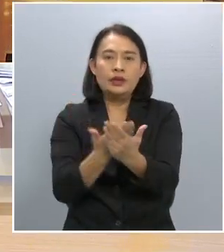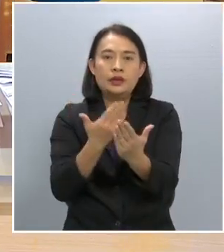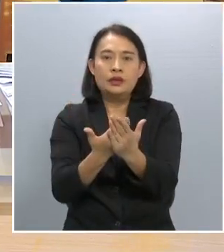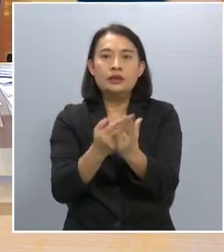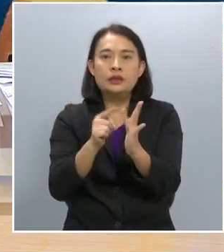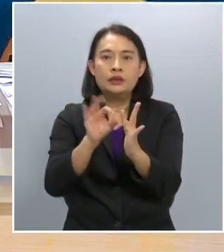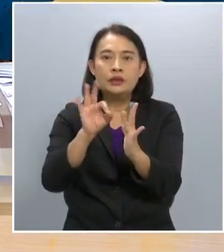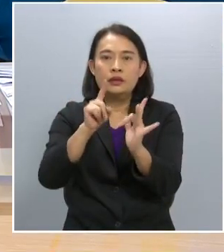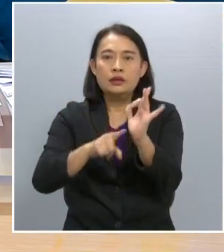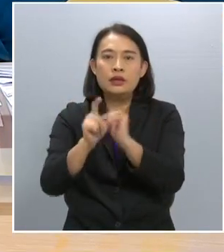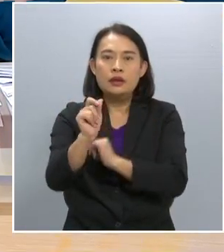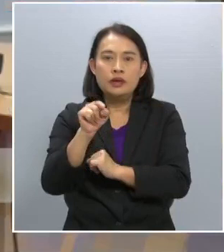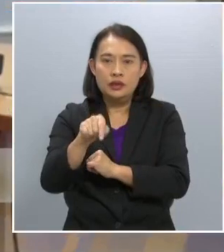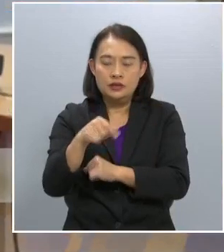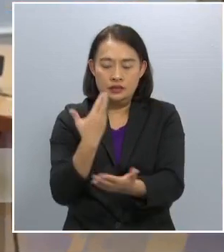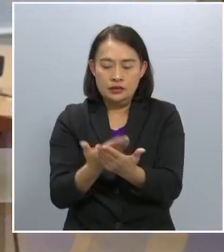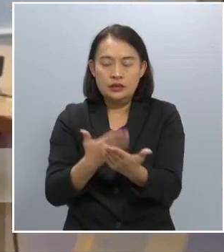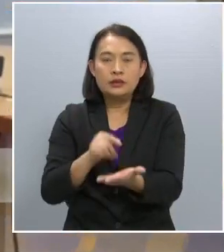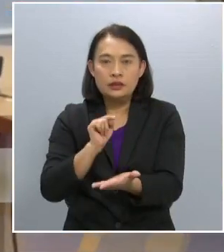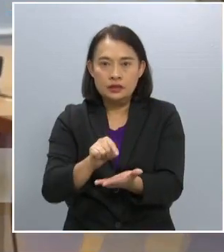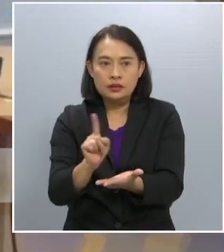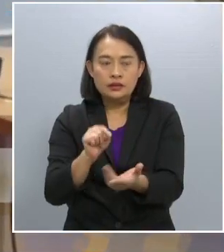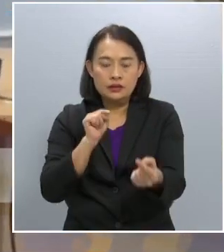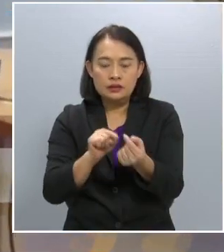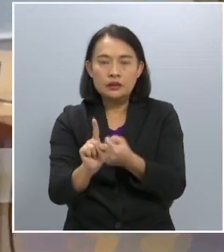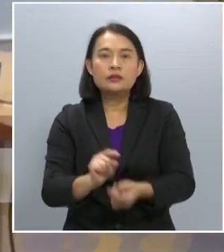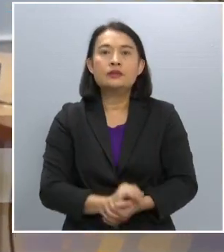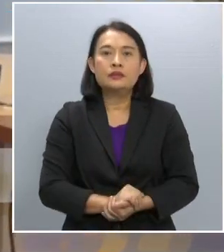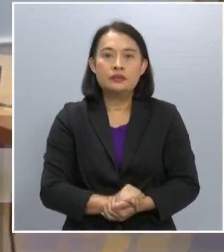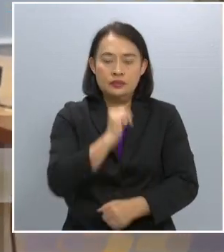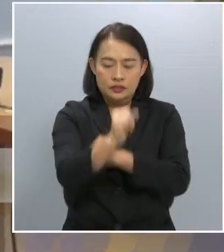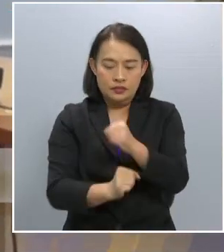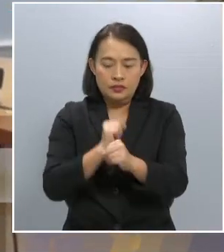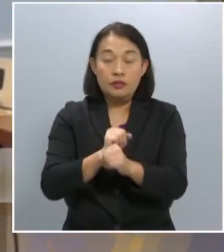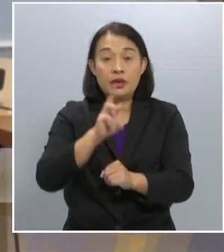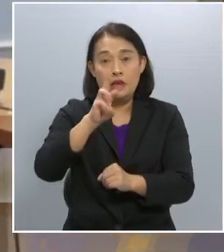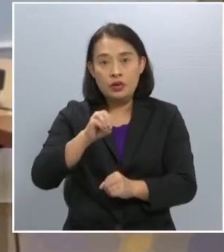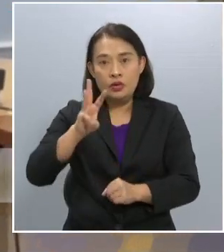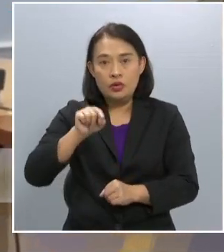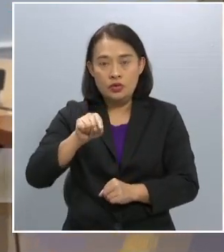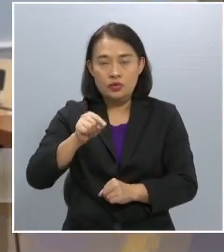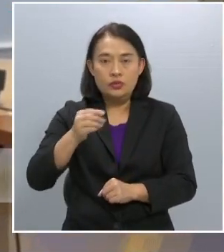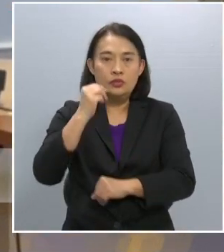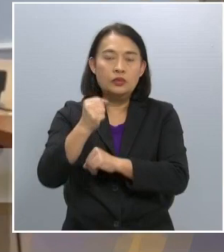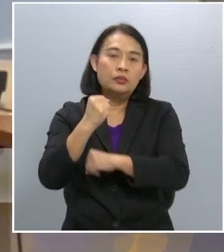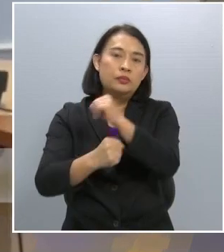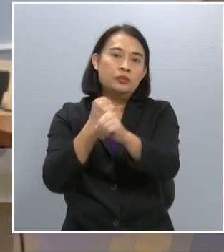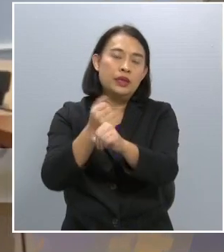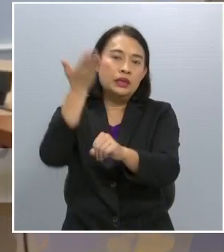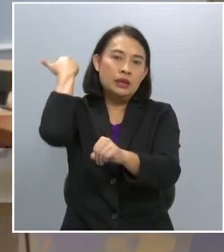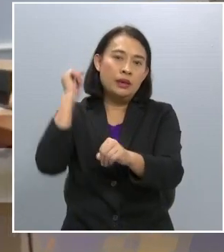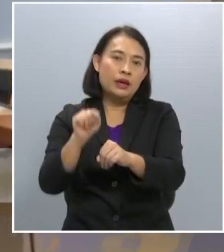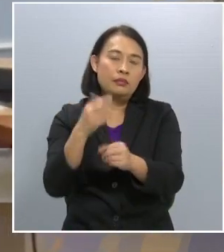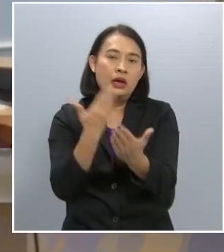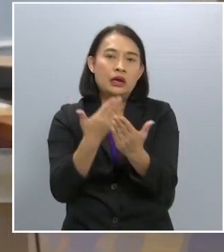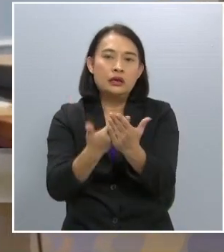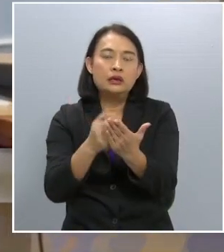ทุผู้ชมเงินเฟ้อกลายเป็นว่าปี 66ที่ผ่านมาเงินเฟ้อโตต่ำ